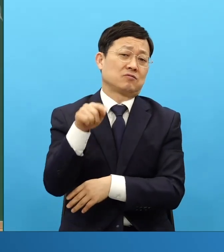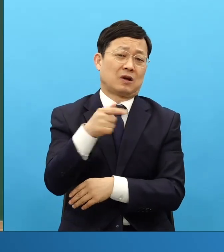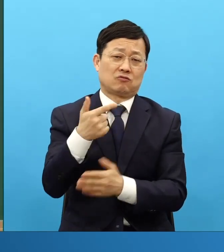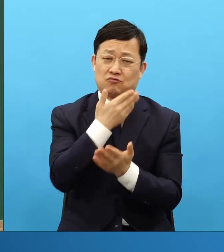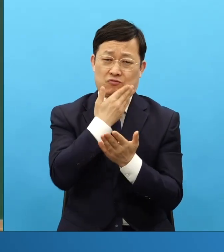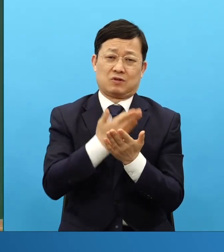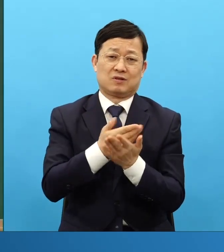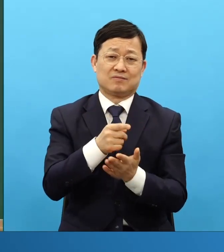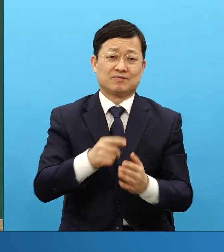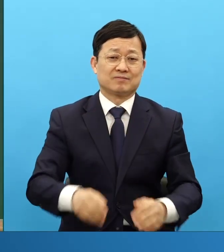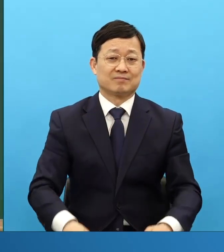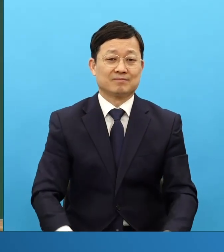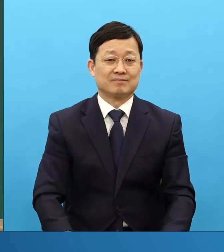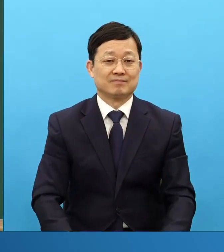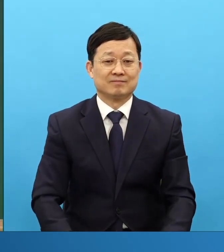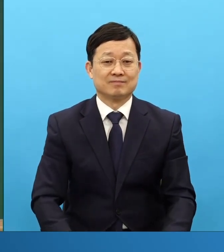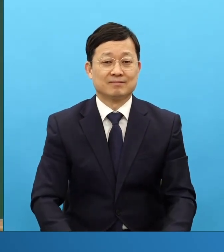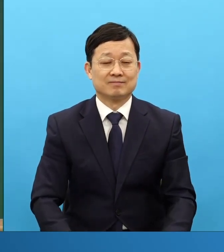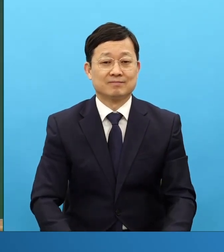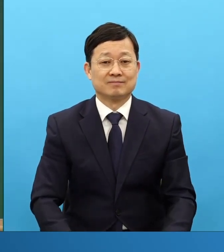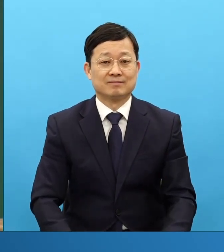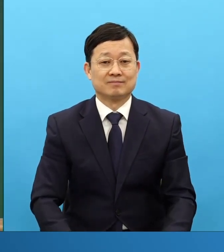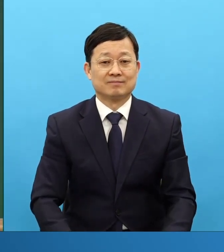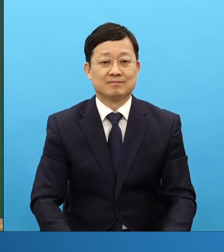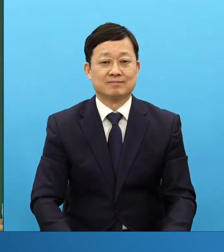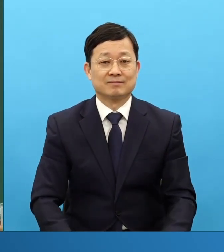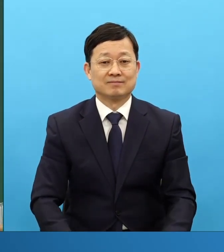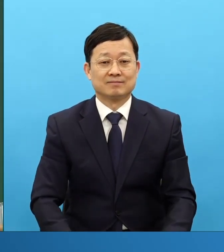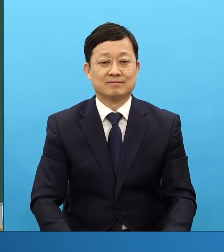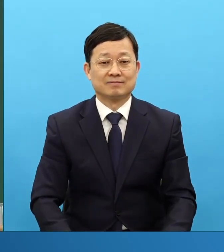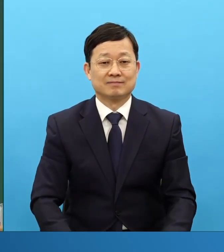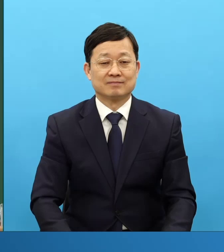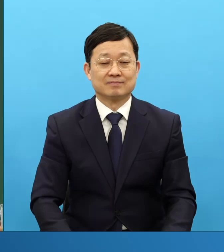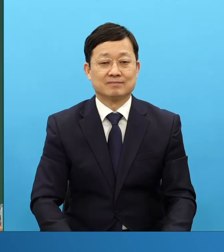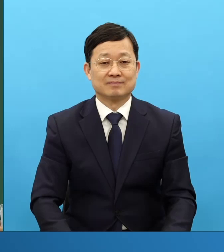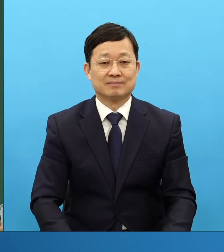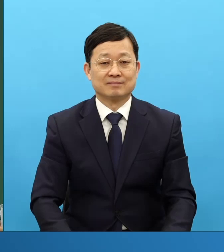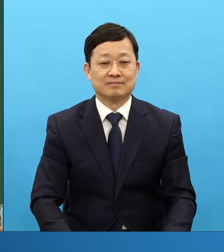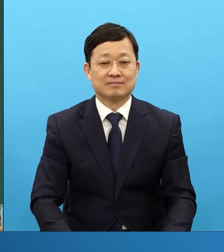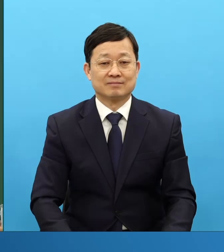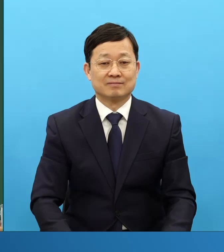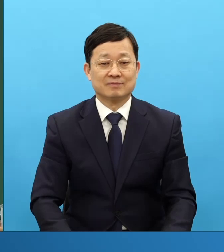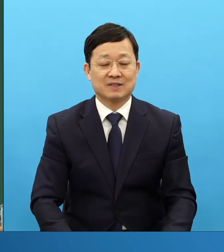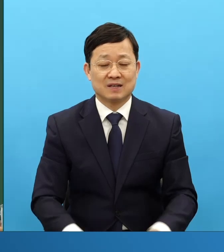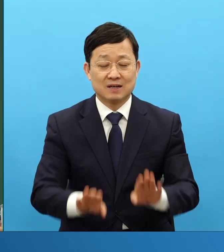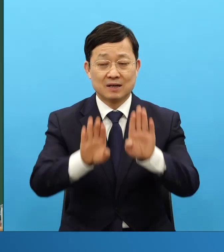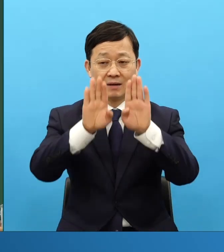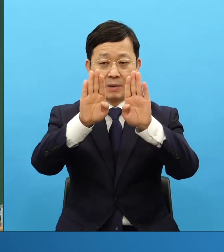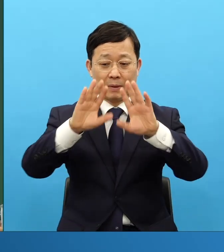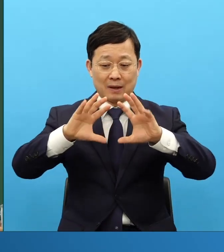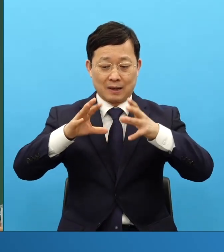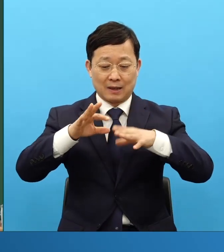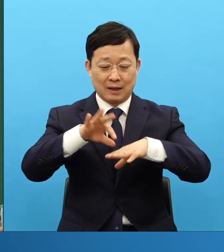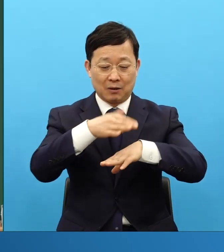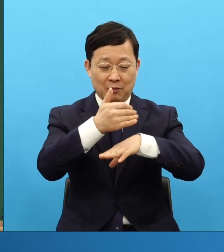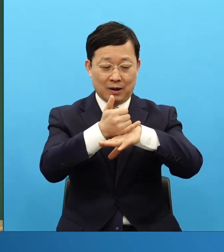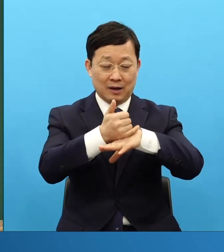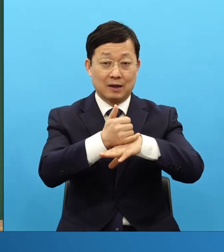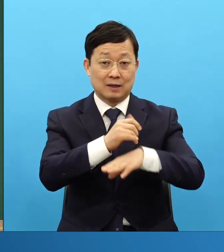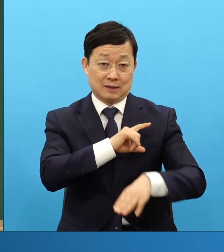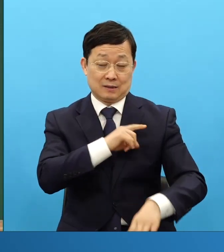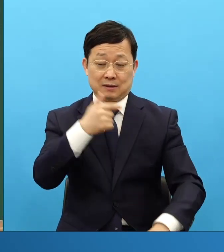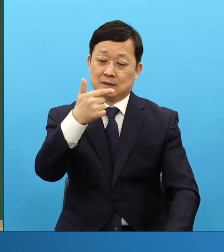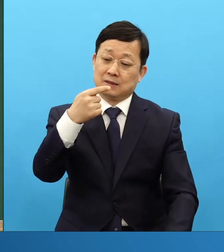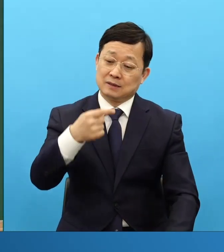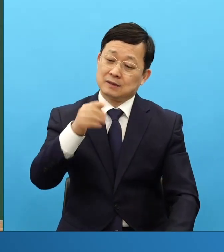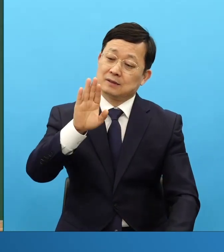하나님이 느부갓네살 왕에게 답을 준 거예요. That's why God